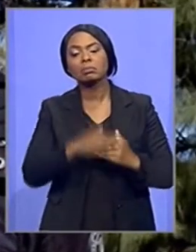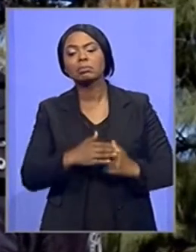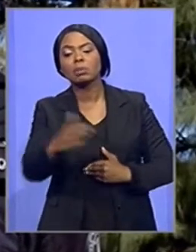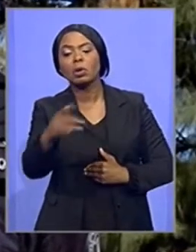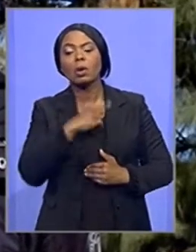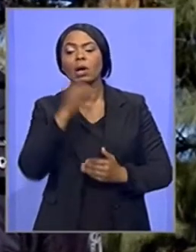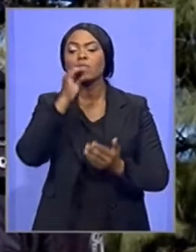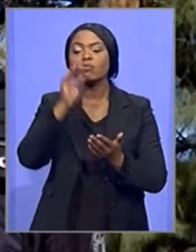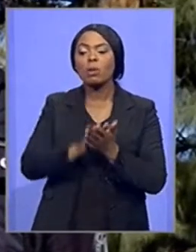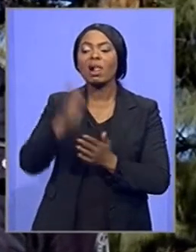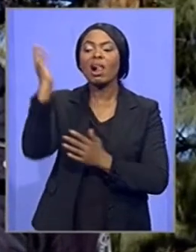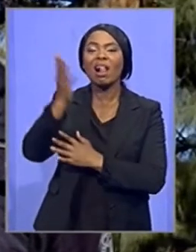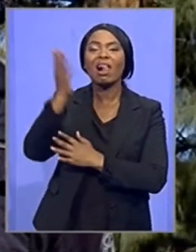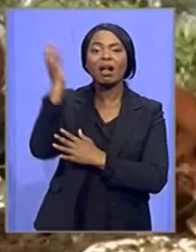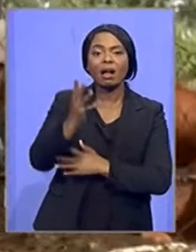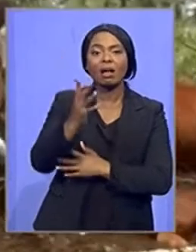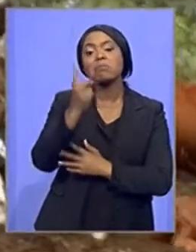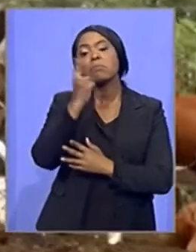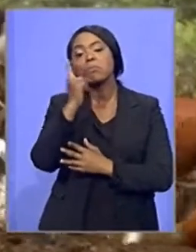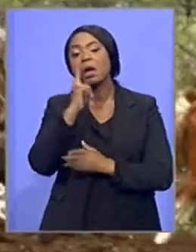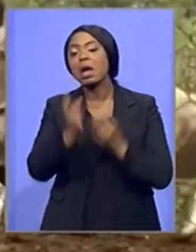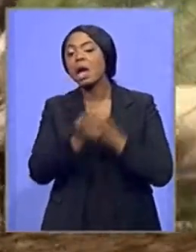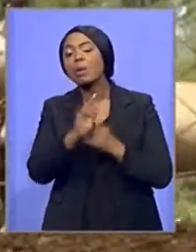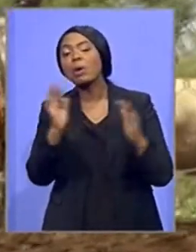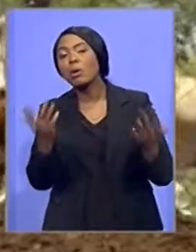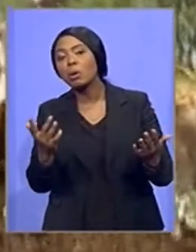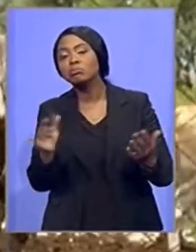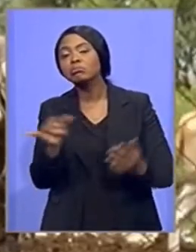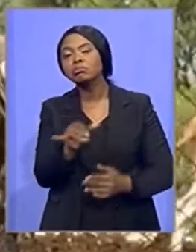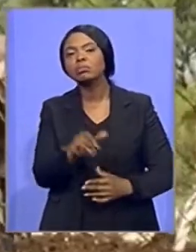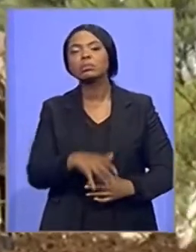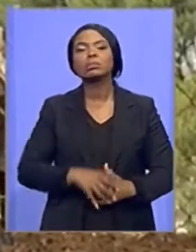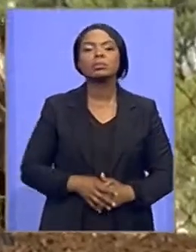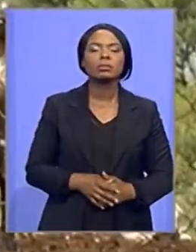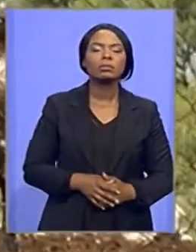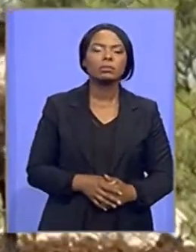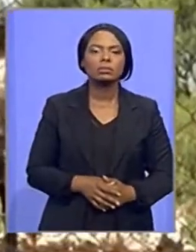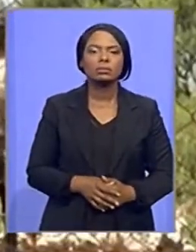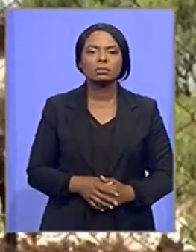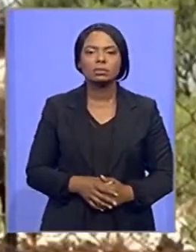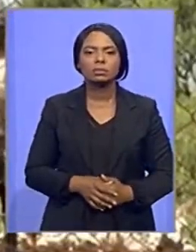promiseng sone sla diragala. Ke Tebogo Phakedi wa dikgang tsa SABC mo Mahikeng.